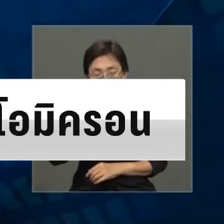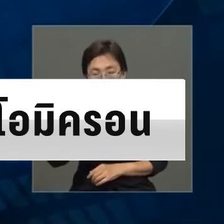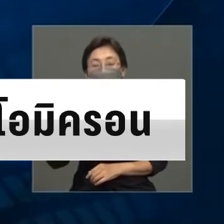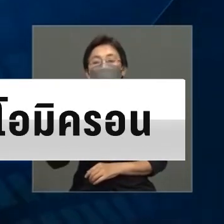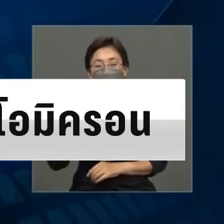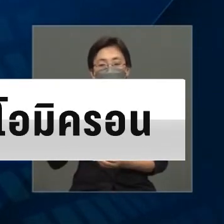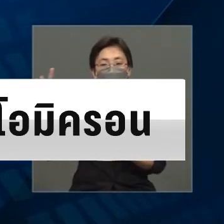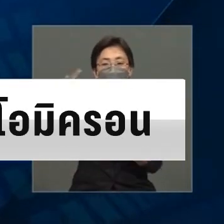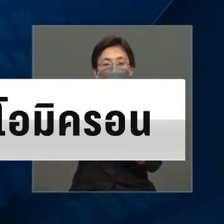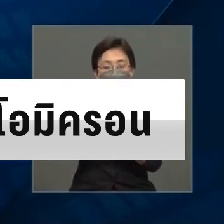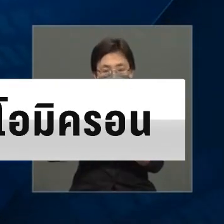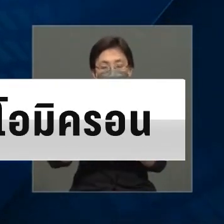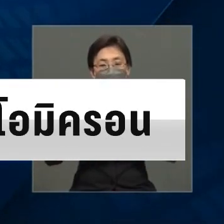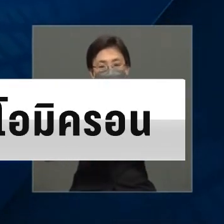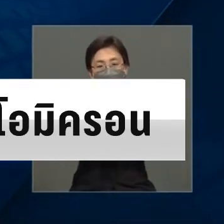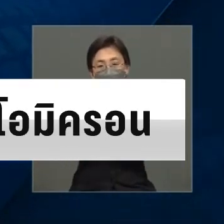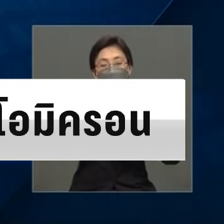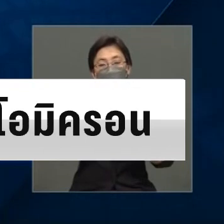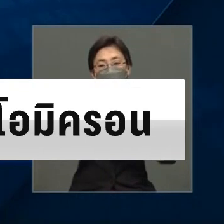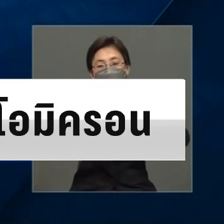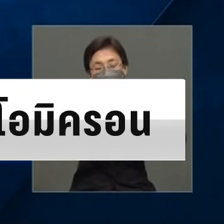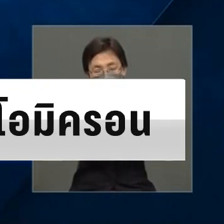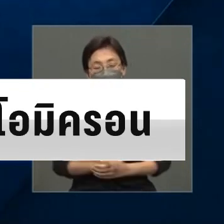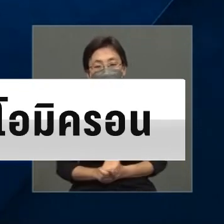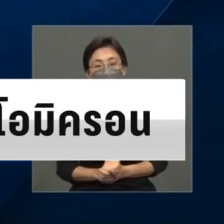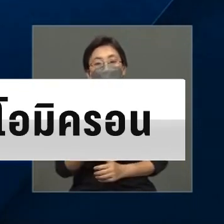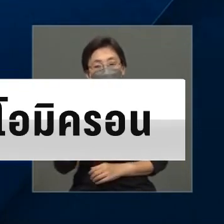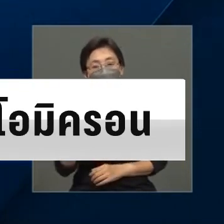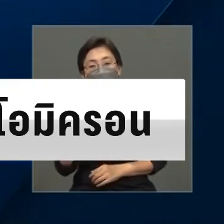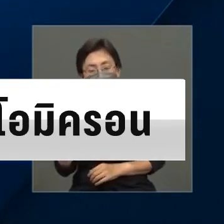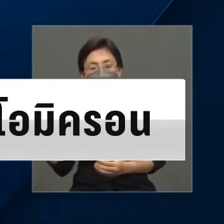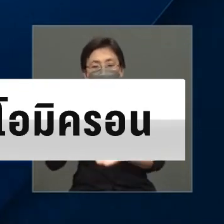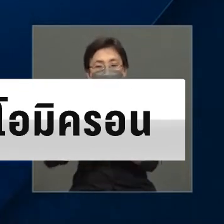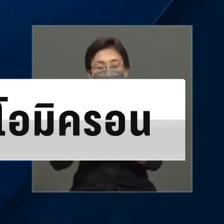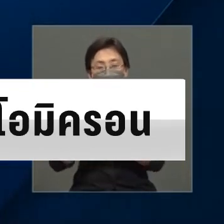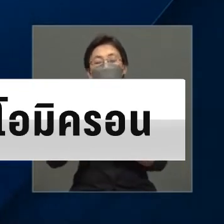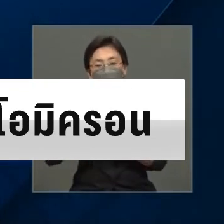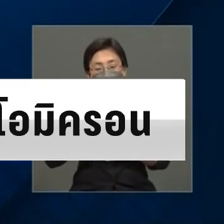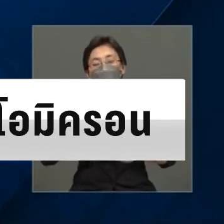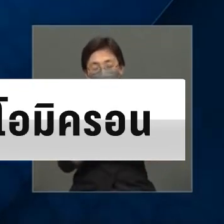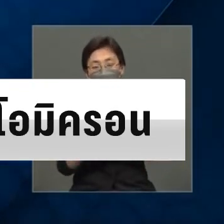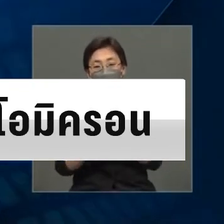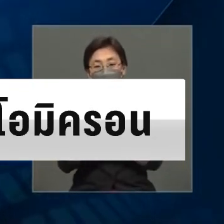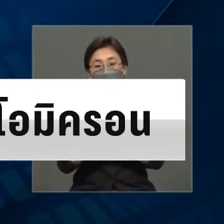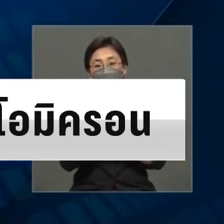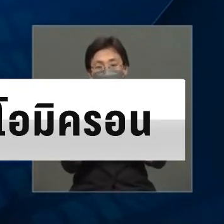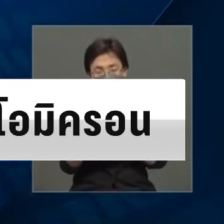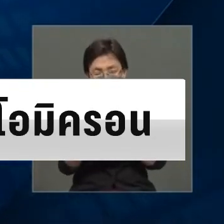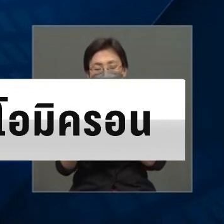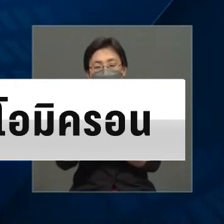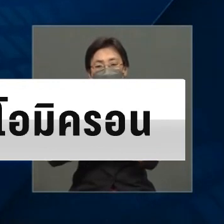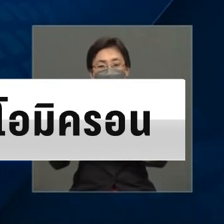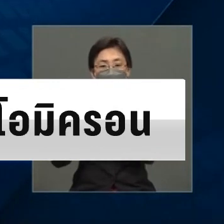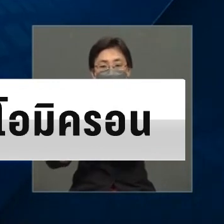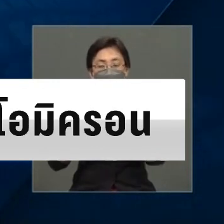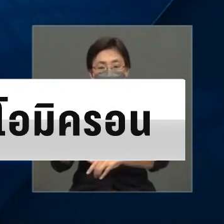ผู้ติดชื่อว่ามีค่อนรายแรกจากการนำเชื้อมาจากต่างประเทศสหรัฐอเมริกาก็มีการกระจายเชื้อโอเมค่อนแล้วกว่า 35รัฐ